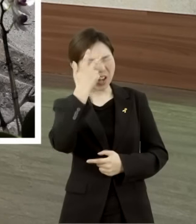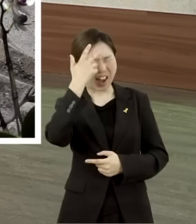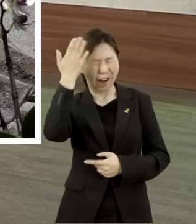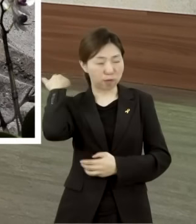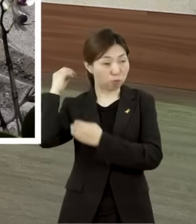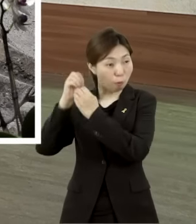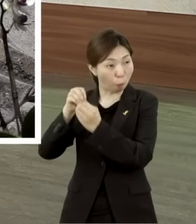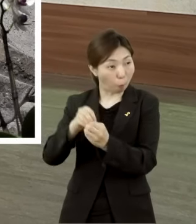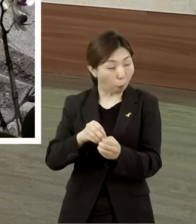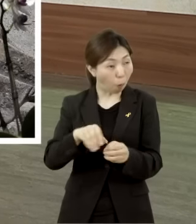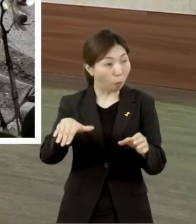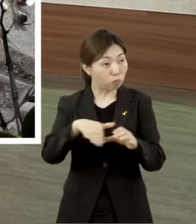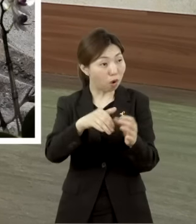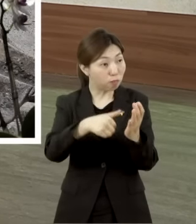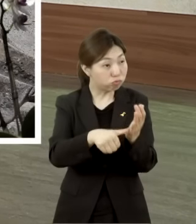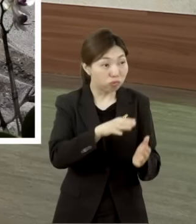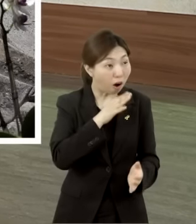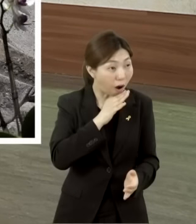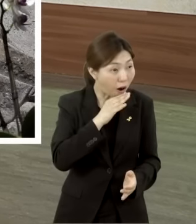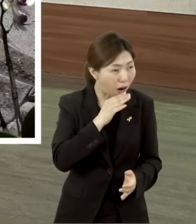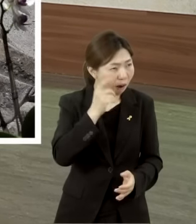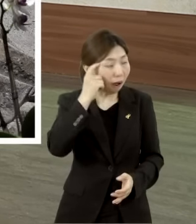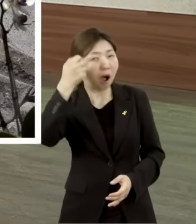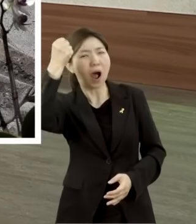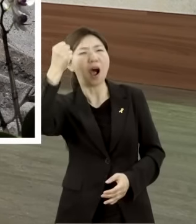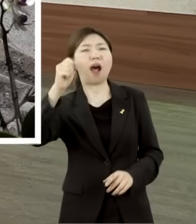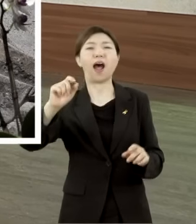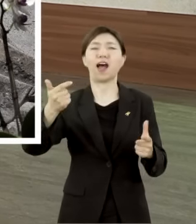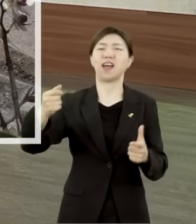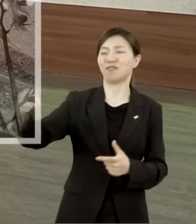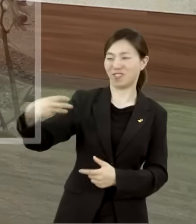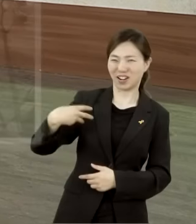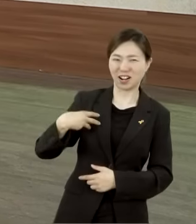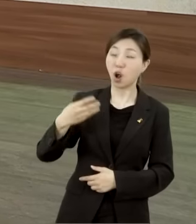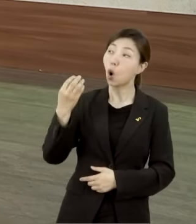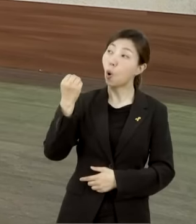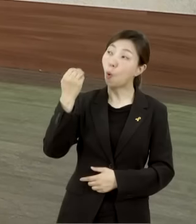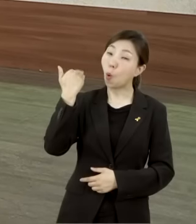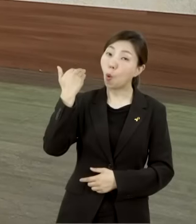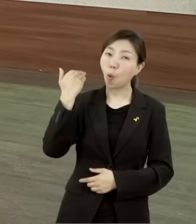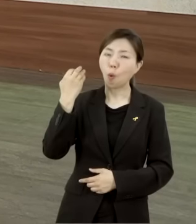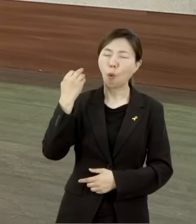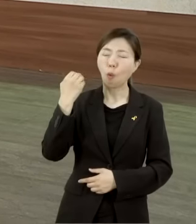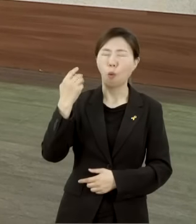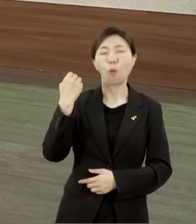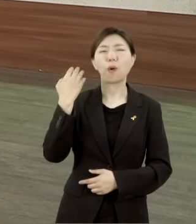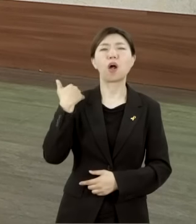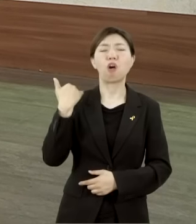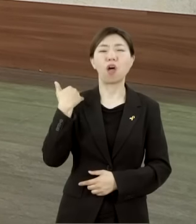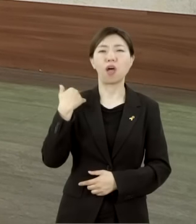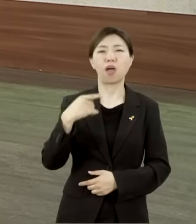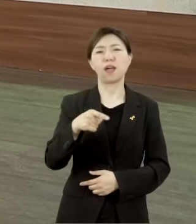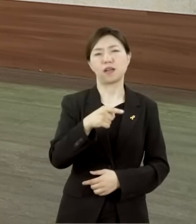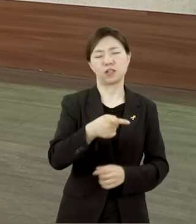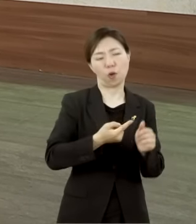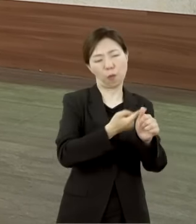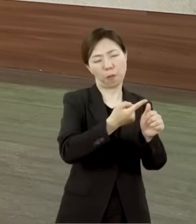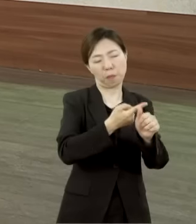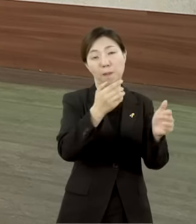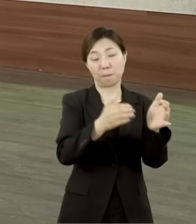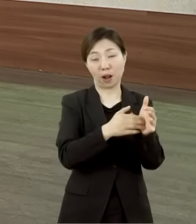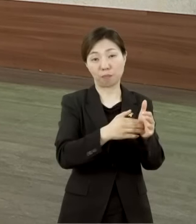아 이거 몇 년 전에 이렇게 크게 불쌍한 거다라고 말씀하시더라고요 그 땅에 쓰러져 있는 돌을 땅에